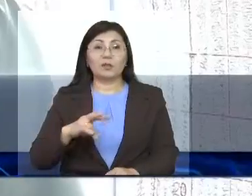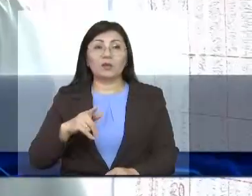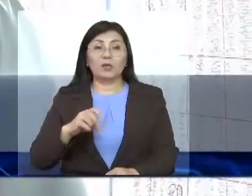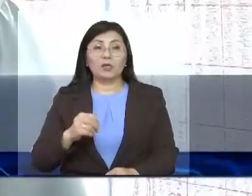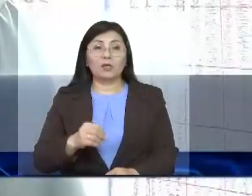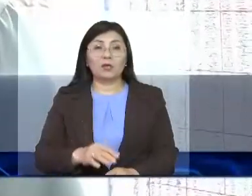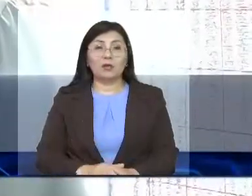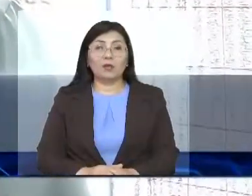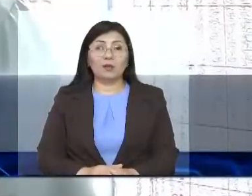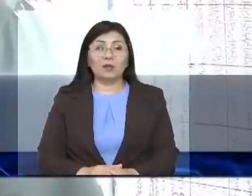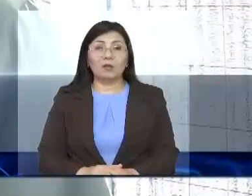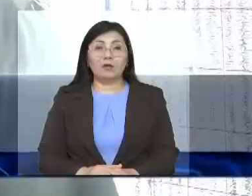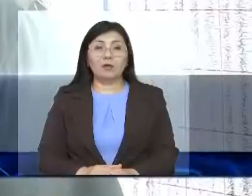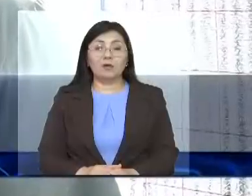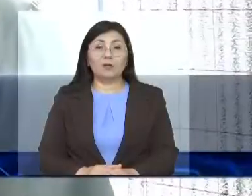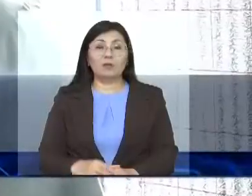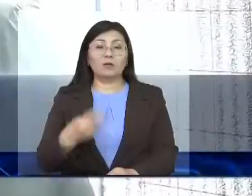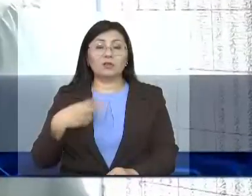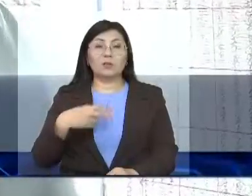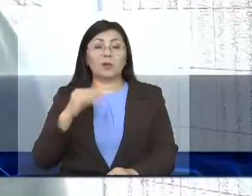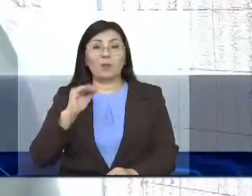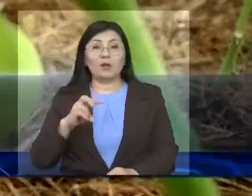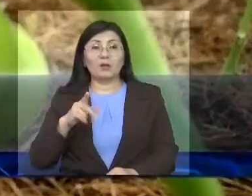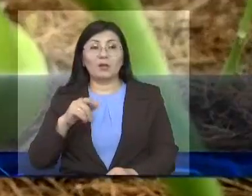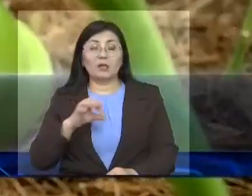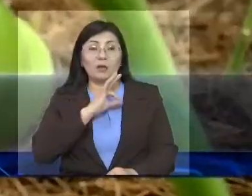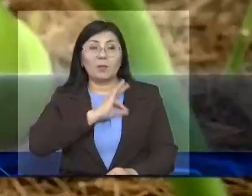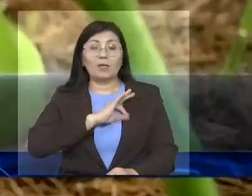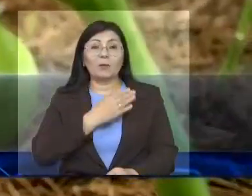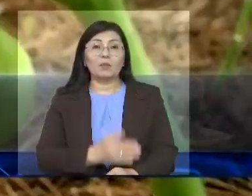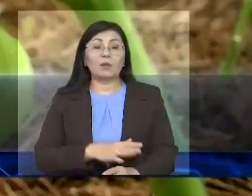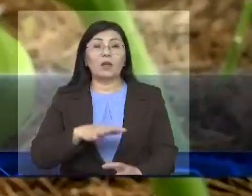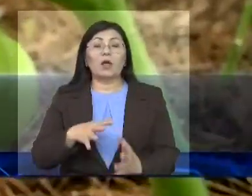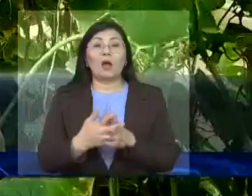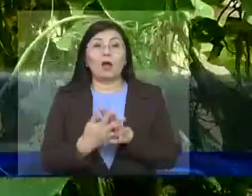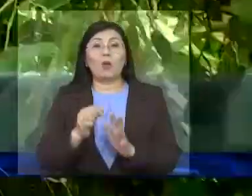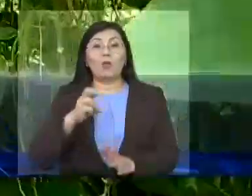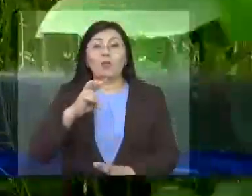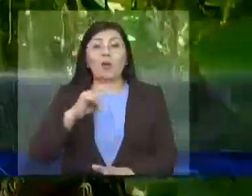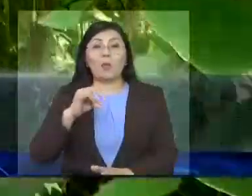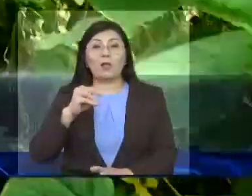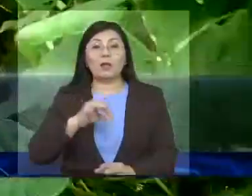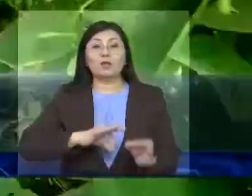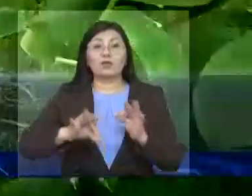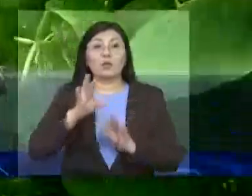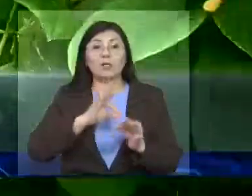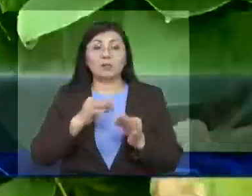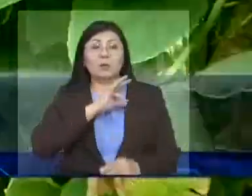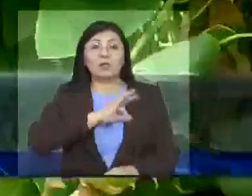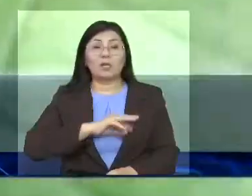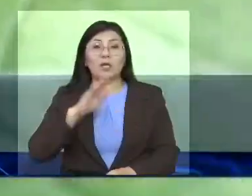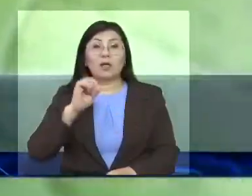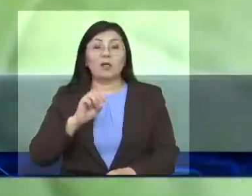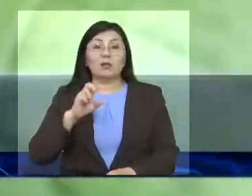3 мың теңге арпаның ақшасы кетсе, 20 мың теңге тақсат пайда келеді. Ауыл аманаты жобасы арқылы кәсібін дөңгелетіп отырған жанның бірі Серік болсын